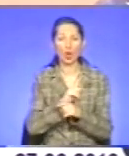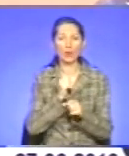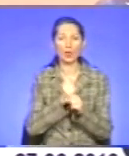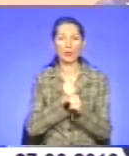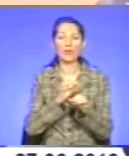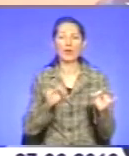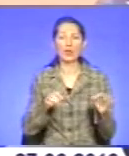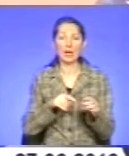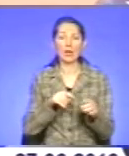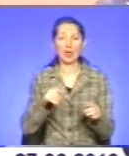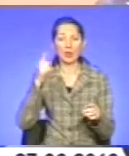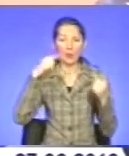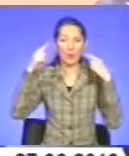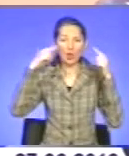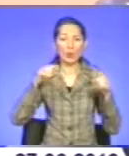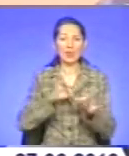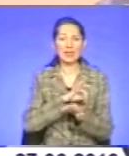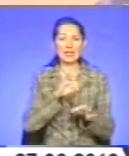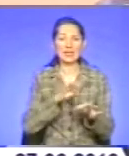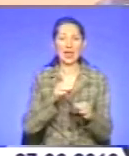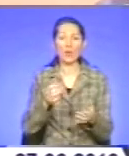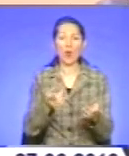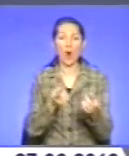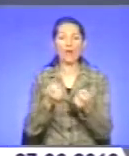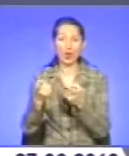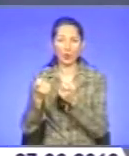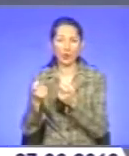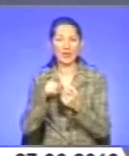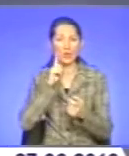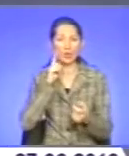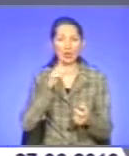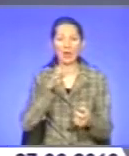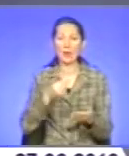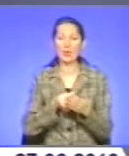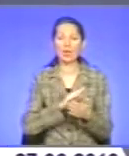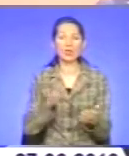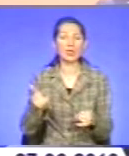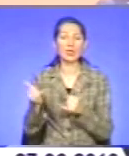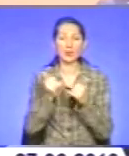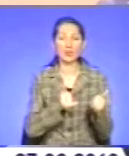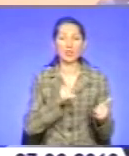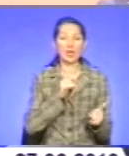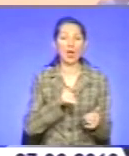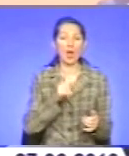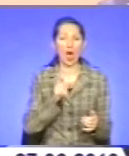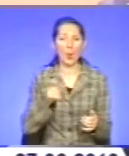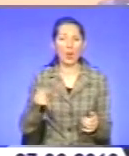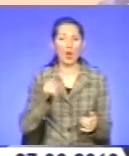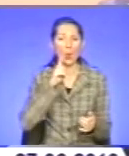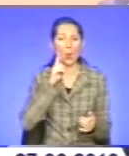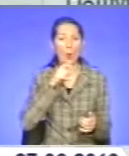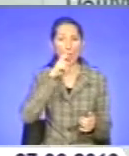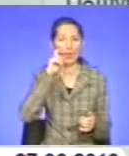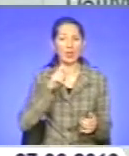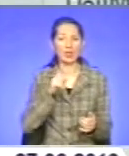схему вербування молодих, матеріально незабезпечених громадянок України з метою їх переправки до борделів